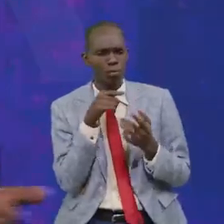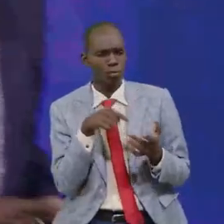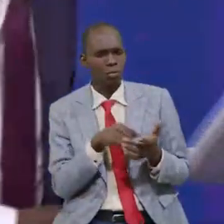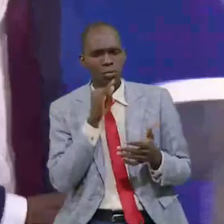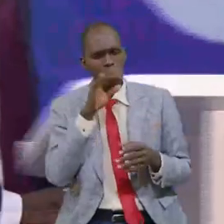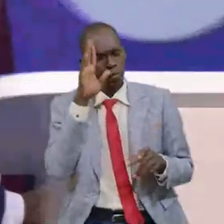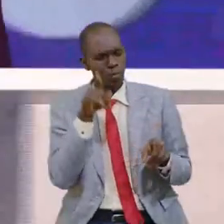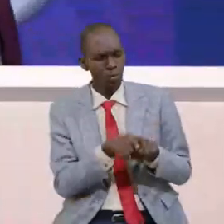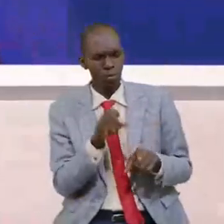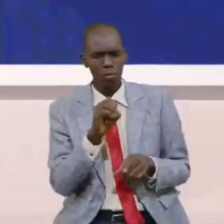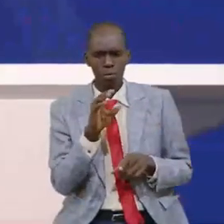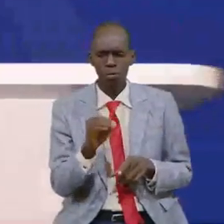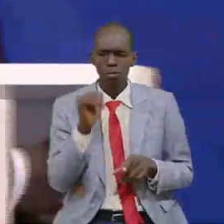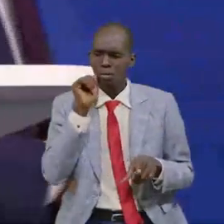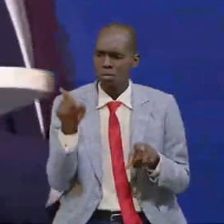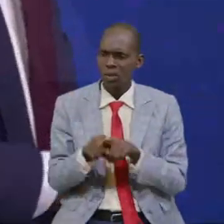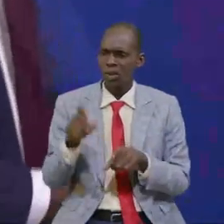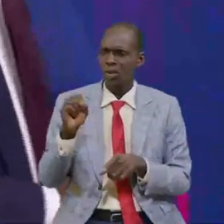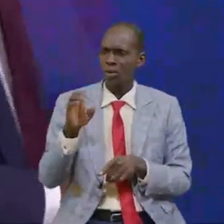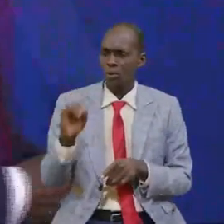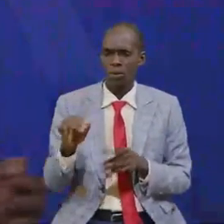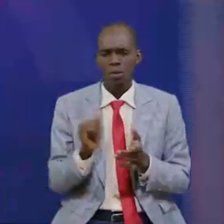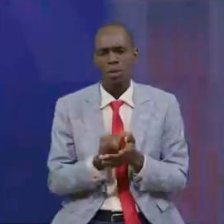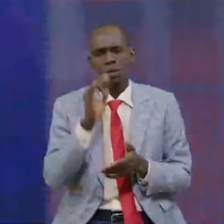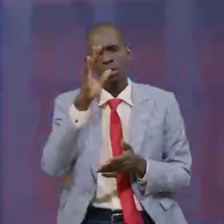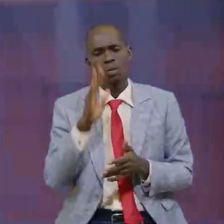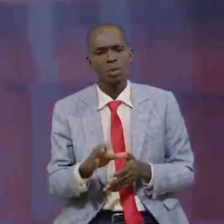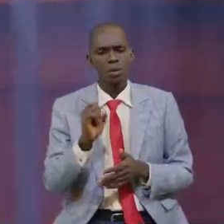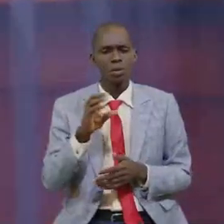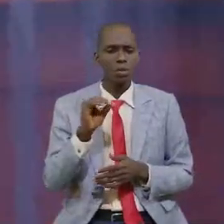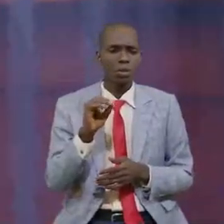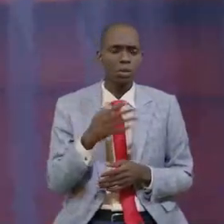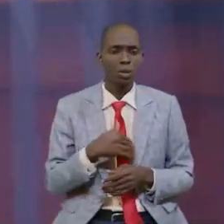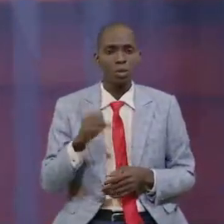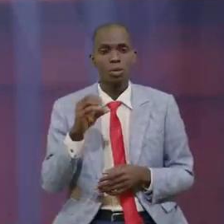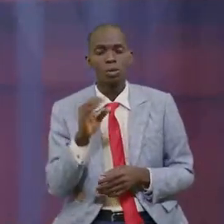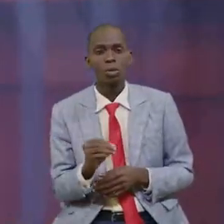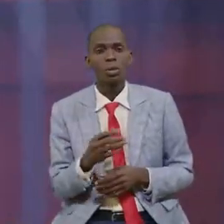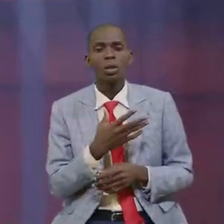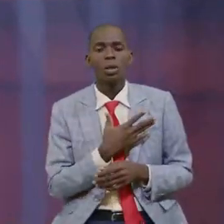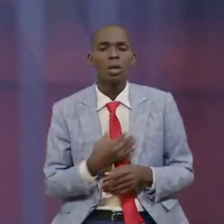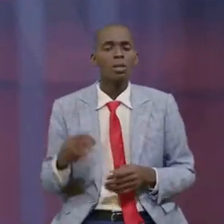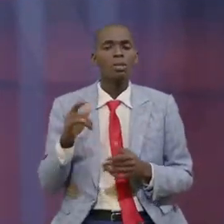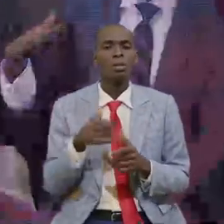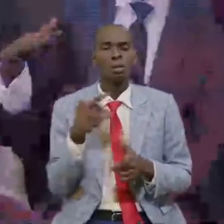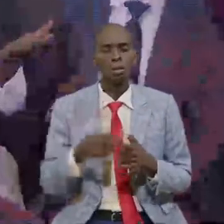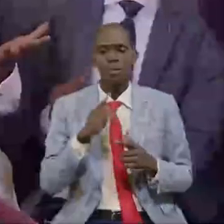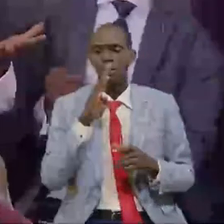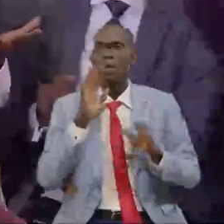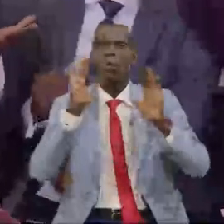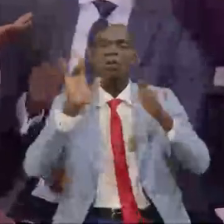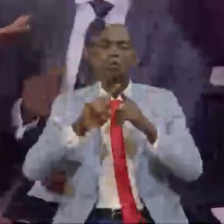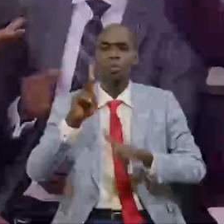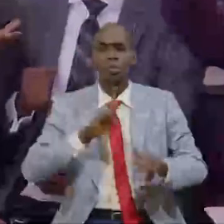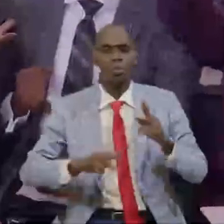C'était tel soeur ça. Ça, c'était tel ministre ça. Et tu seras une merveille, un produit pour ceux qui